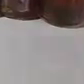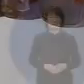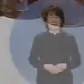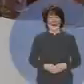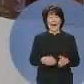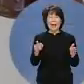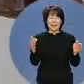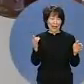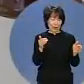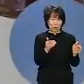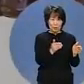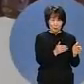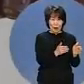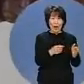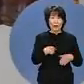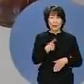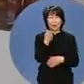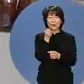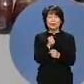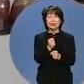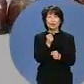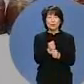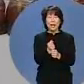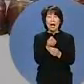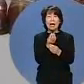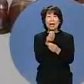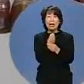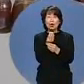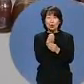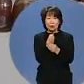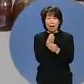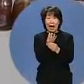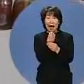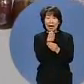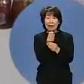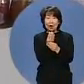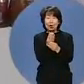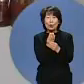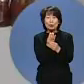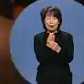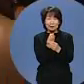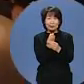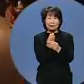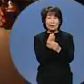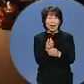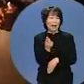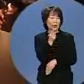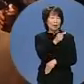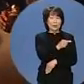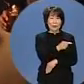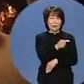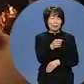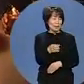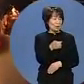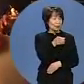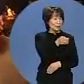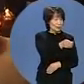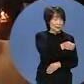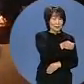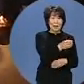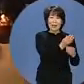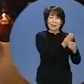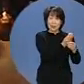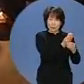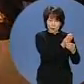パーティーのクライマックスはオリジナルのキャンドルに明かりを灯します。隣の友達のキャンドル